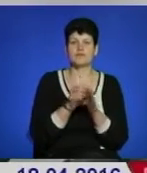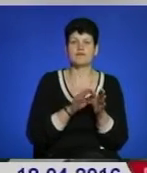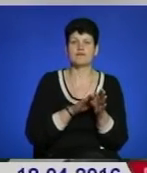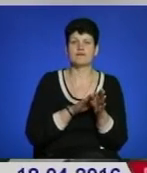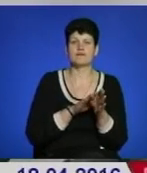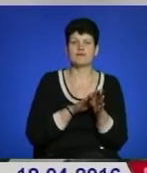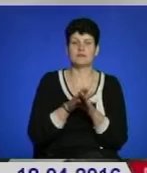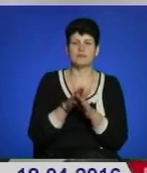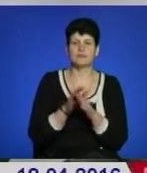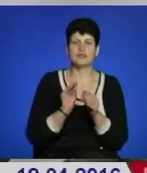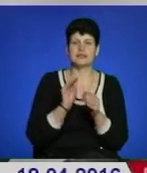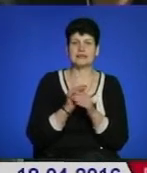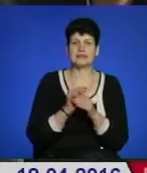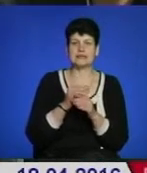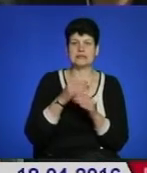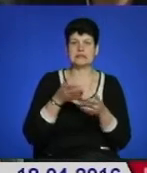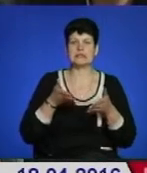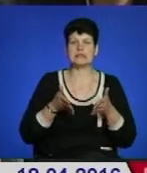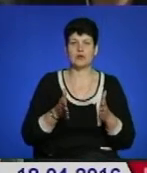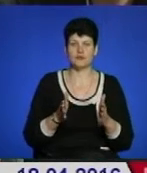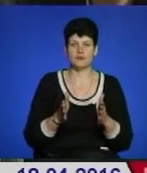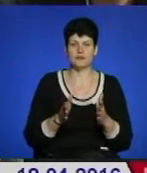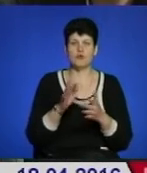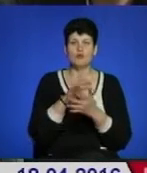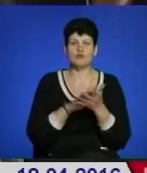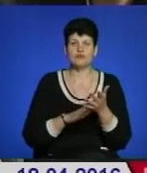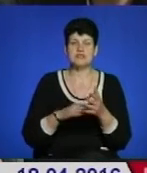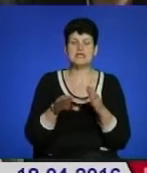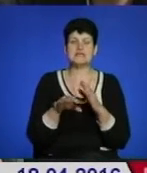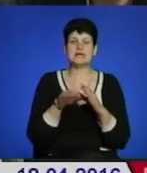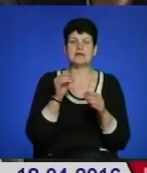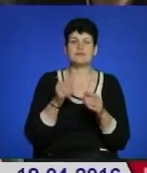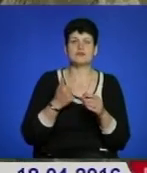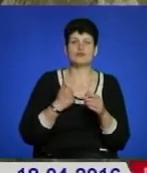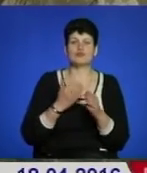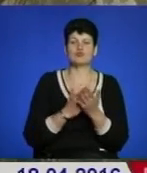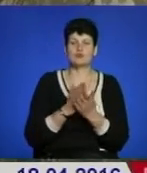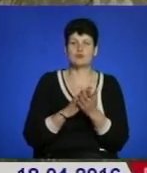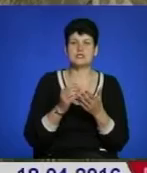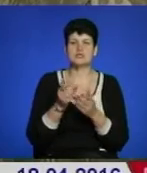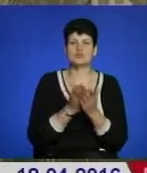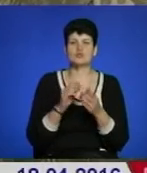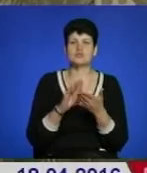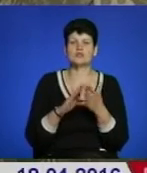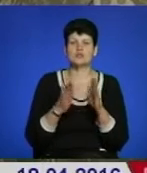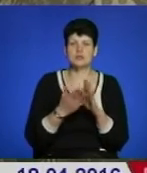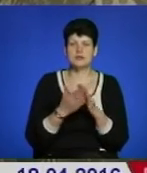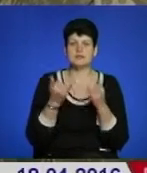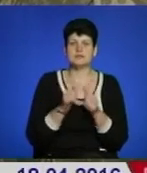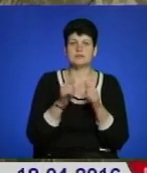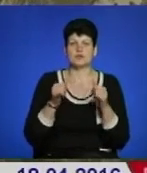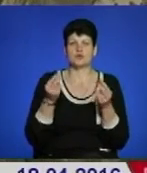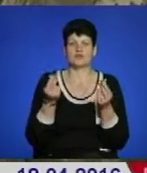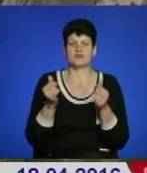до дати народження. Триває набір військовослужбовців на службу за контрактом. Останнім часом зросло грошове